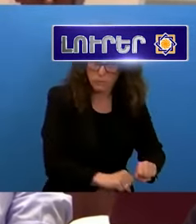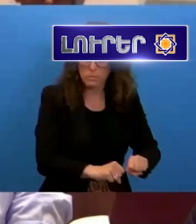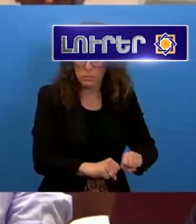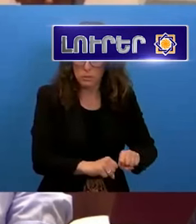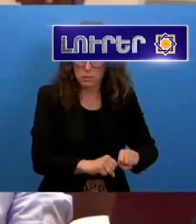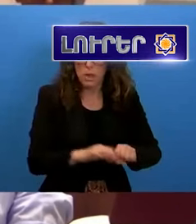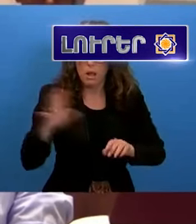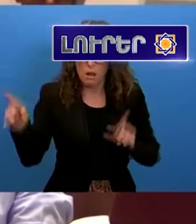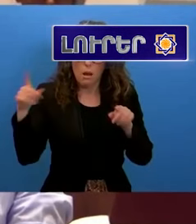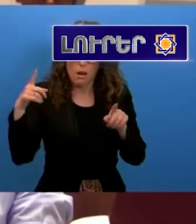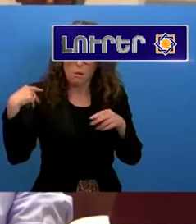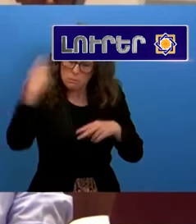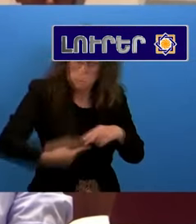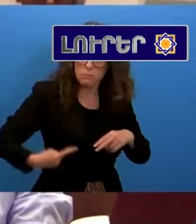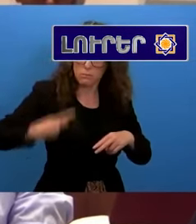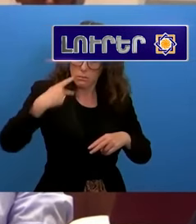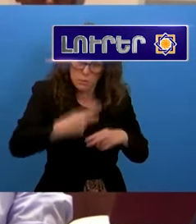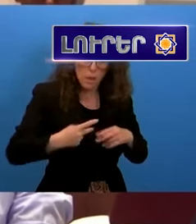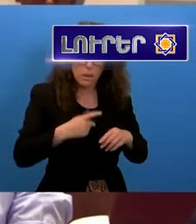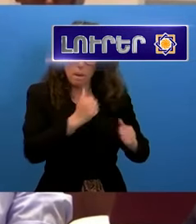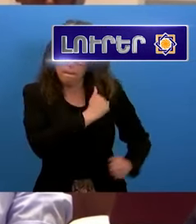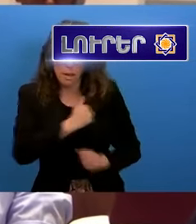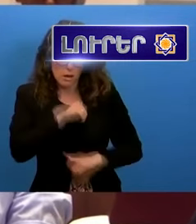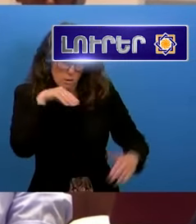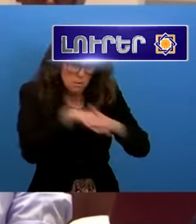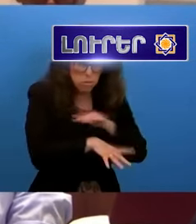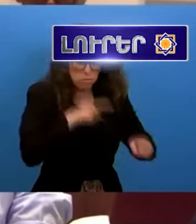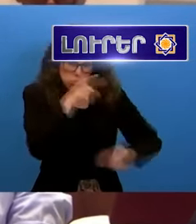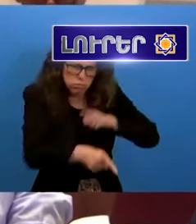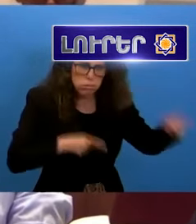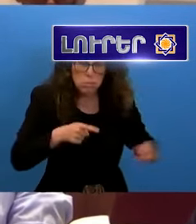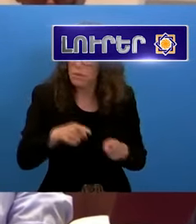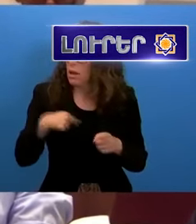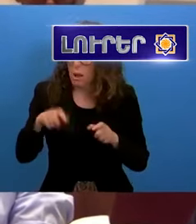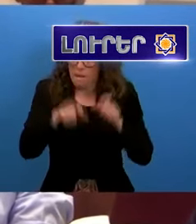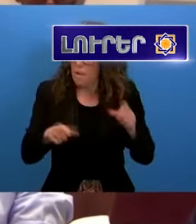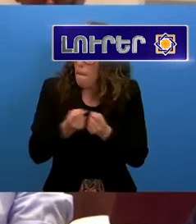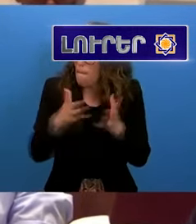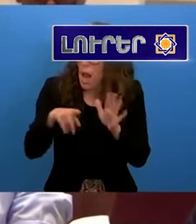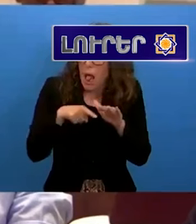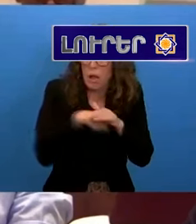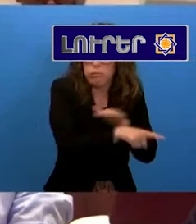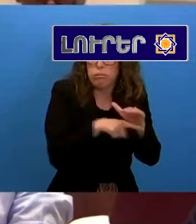բանաձև վերը նշում ավեր ծեղասպանության ենթարկվաջողորդը վեշմին հատուցման մեխանիզմի իրավոնք ոնին վեջ